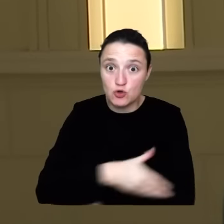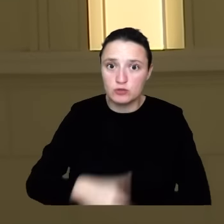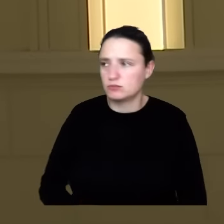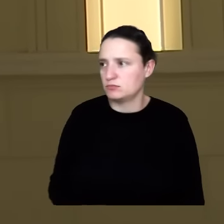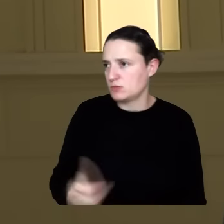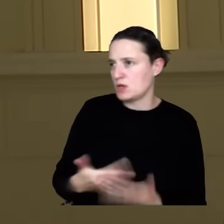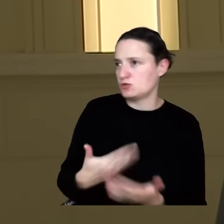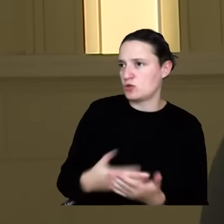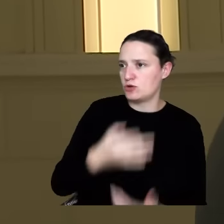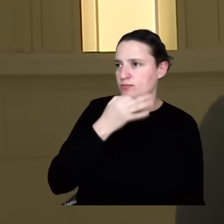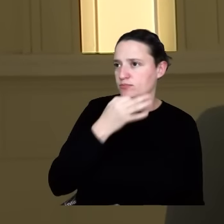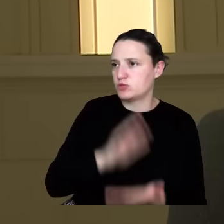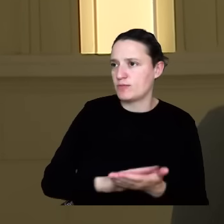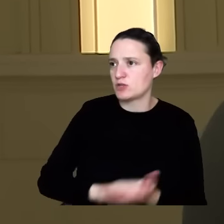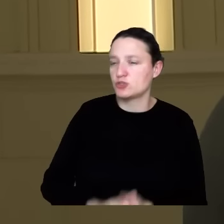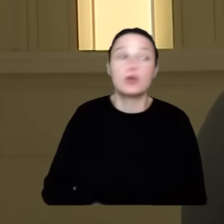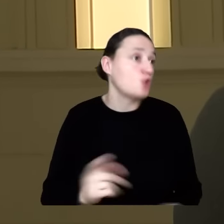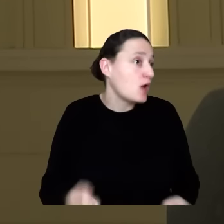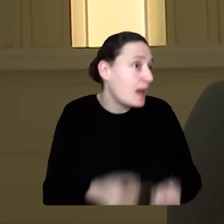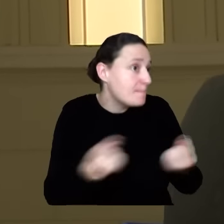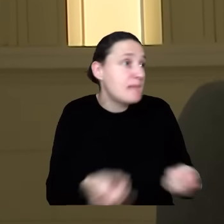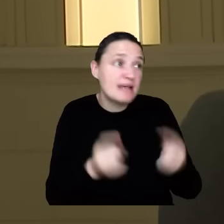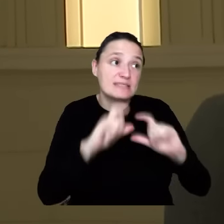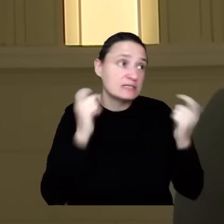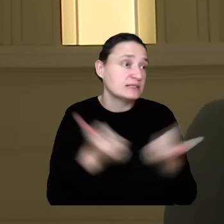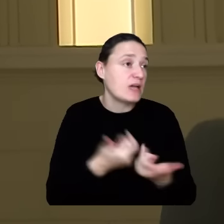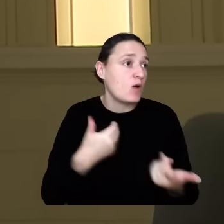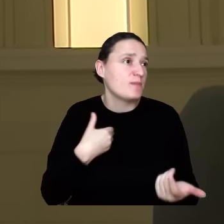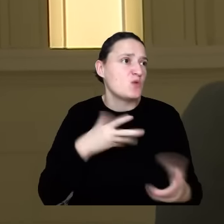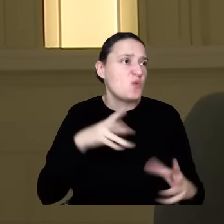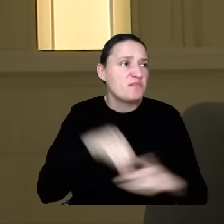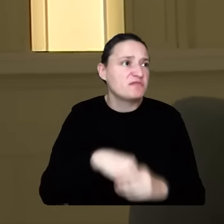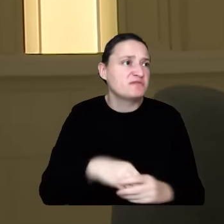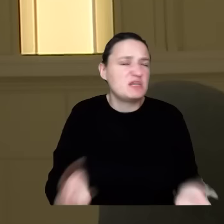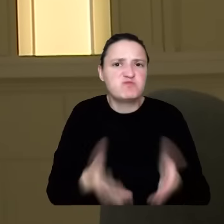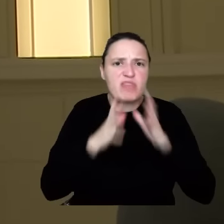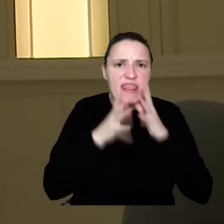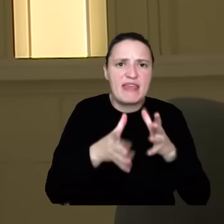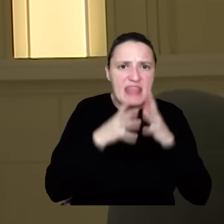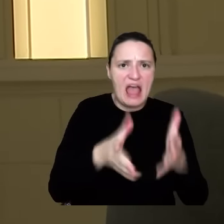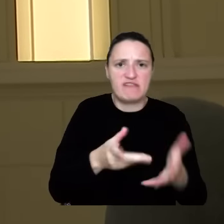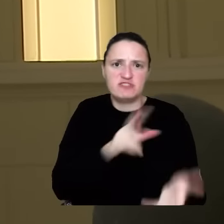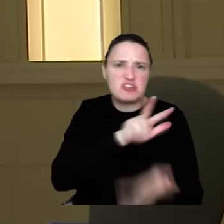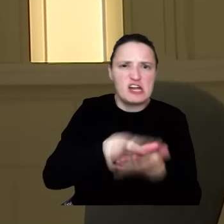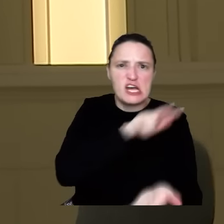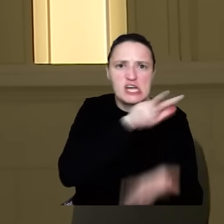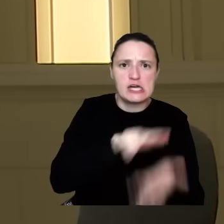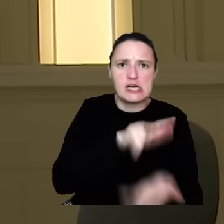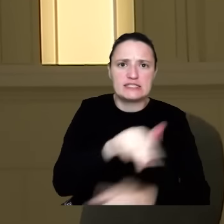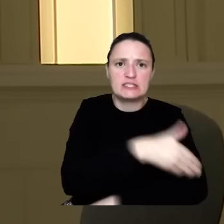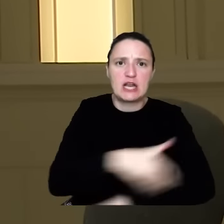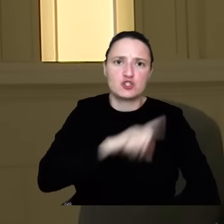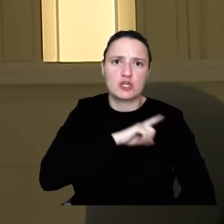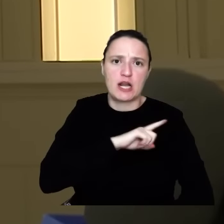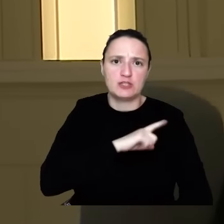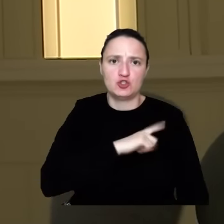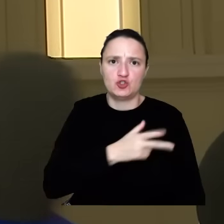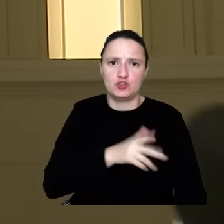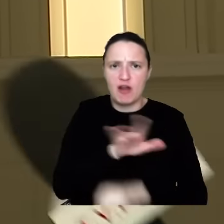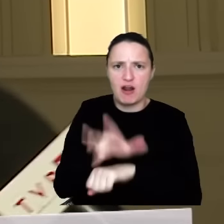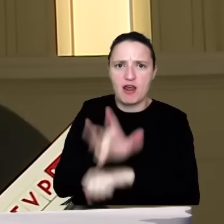Za tę kampanię, która wówczas była kampanią podsycającą nienawiść, oskarżenia wobec strażników granicznych, wobec Wojska